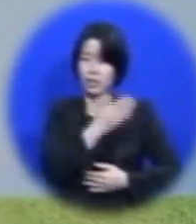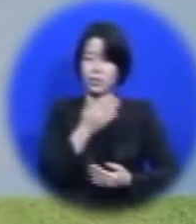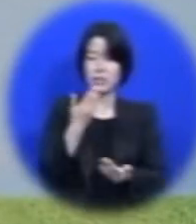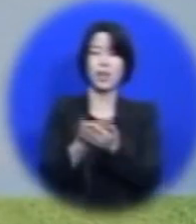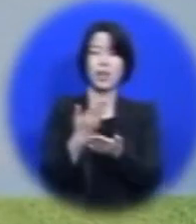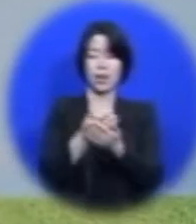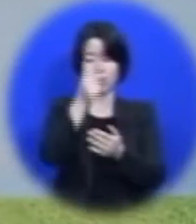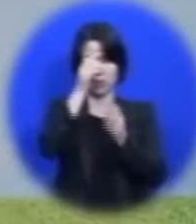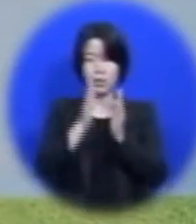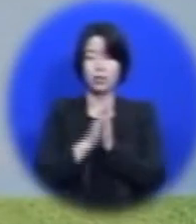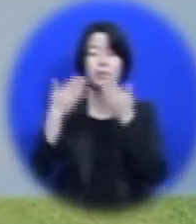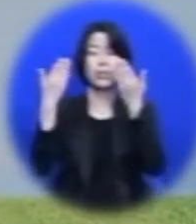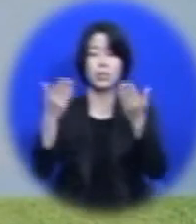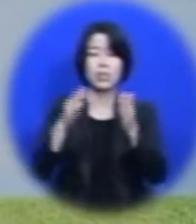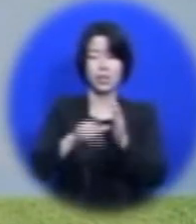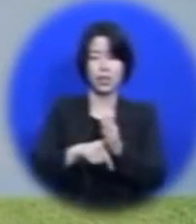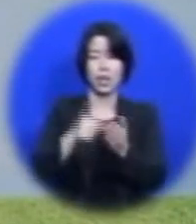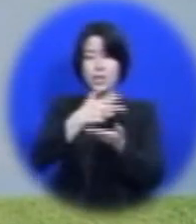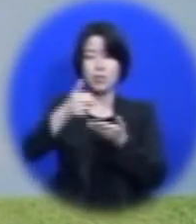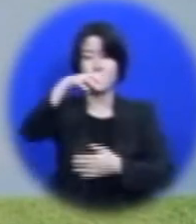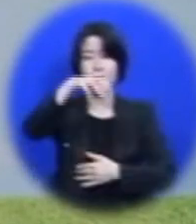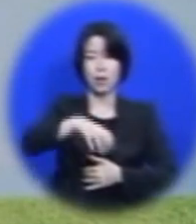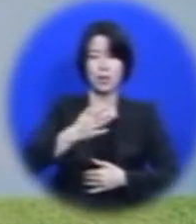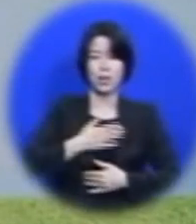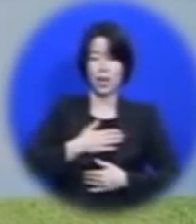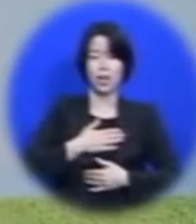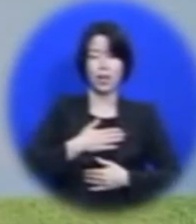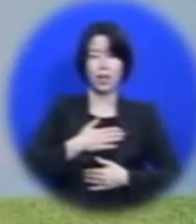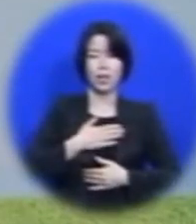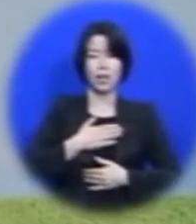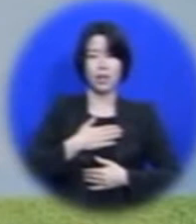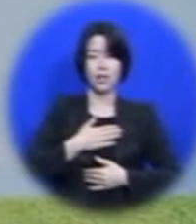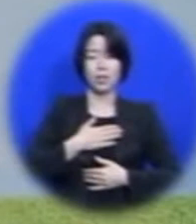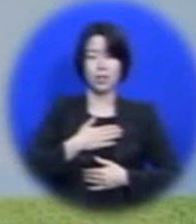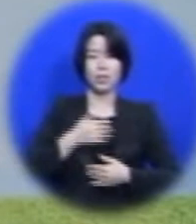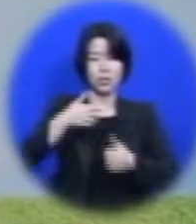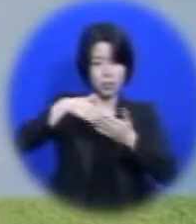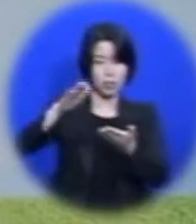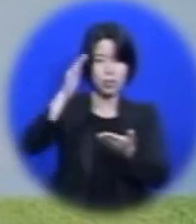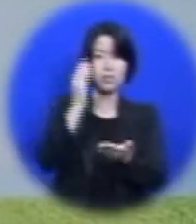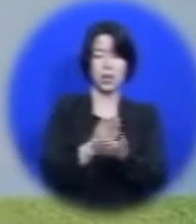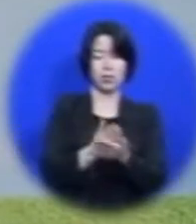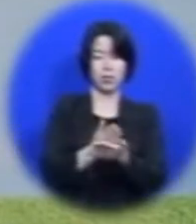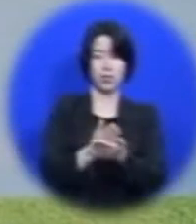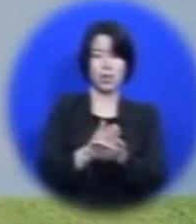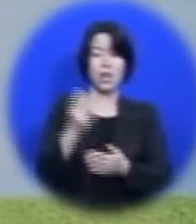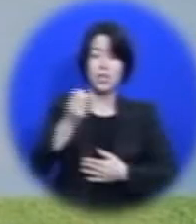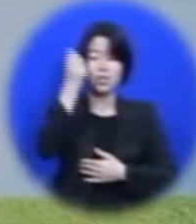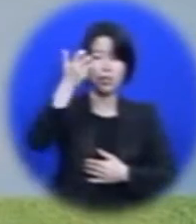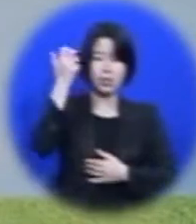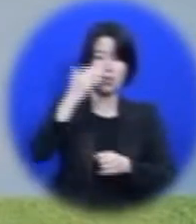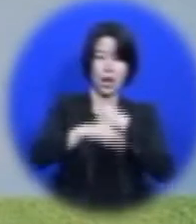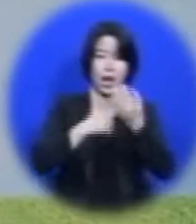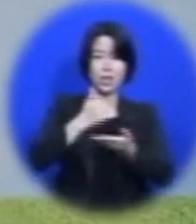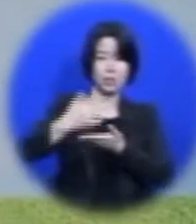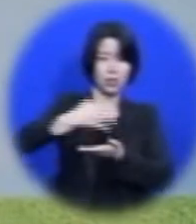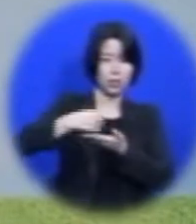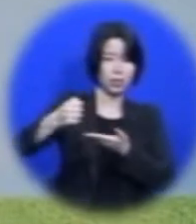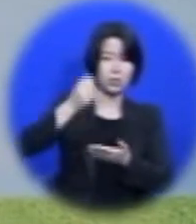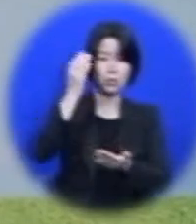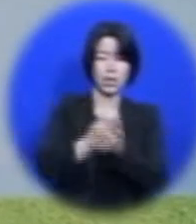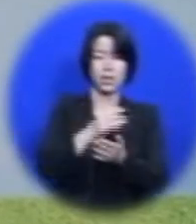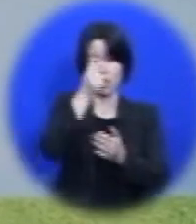해달라고 기도하면서 주님 앞에서 나를 내쫓지 말아주시고 성령 하나님을 거두지